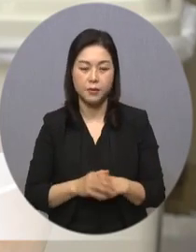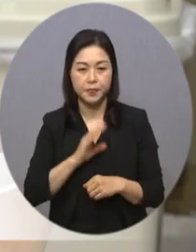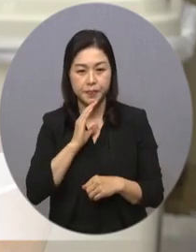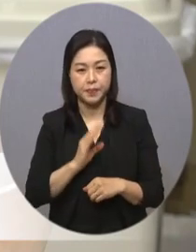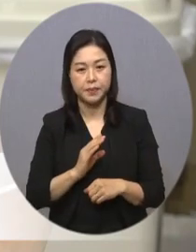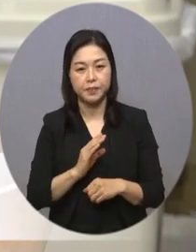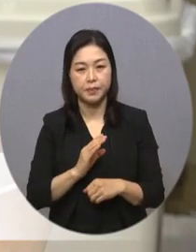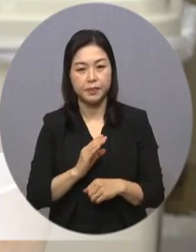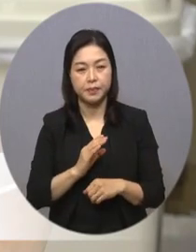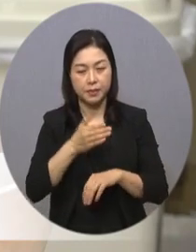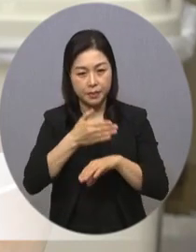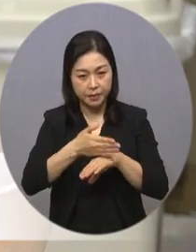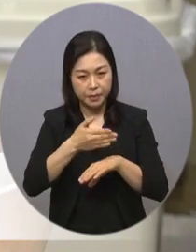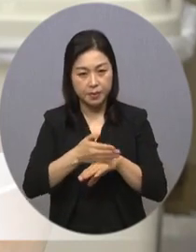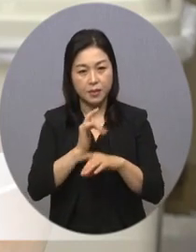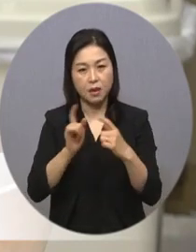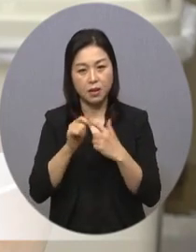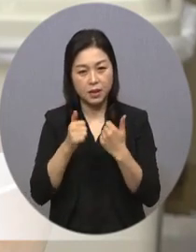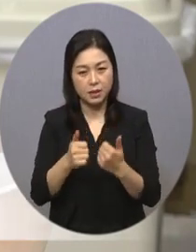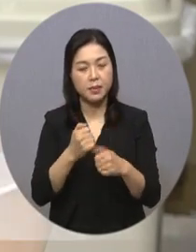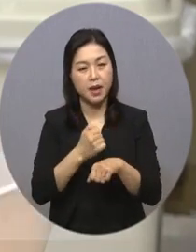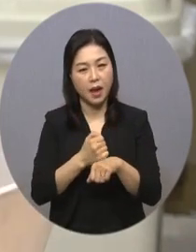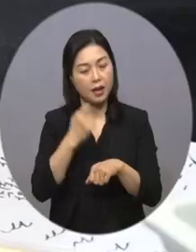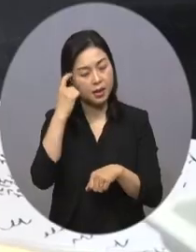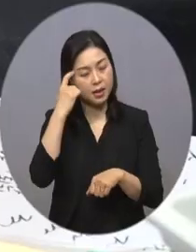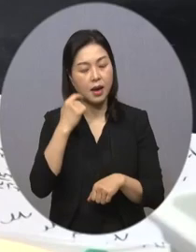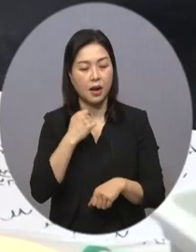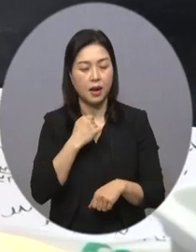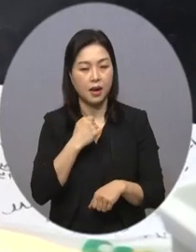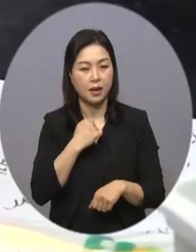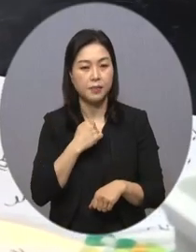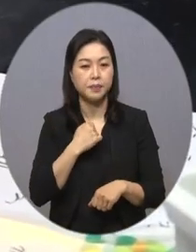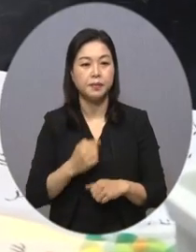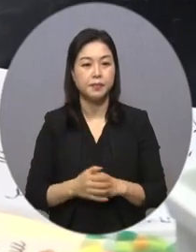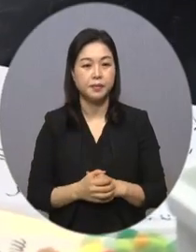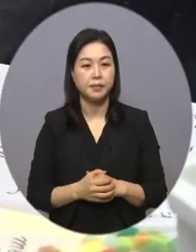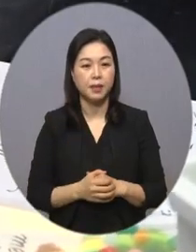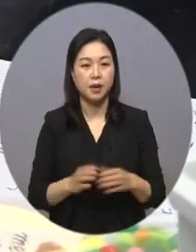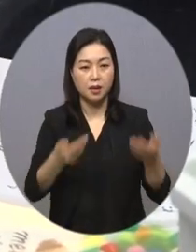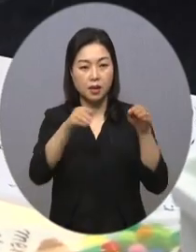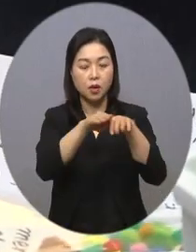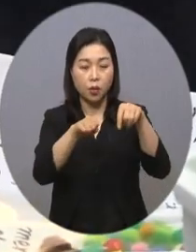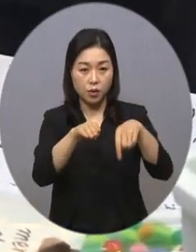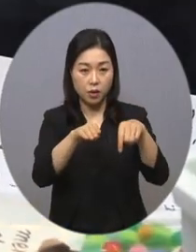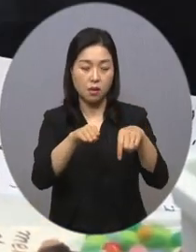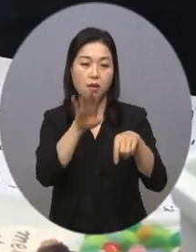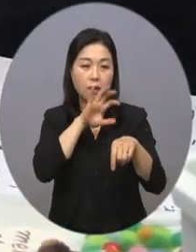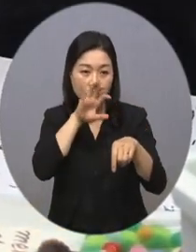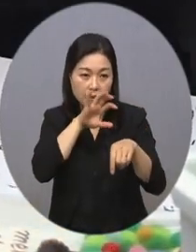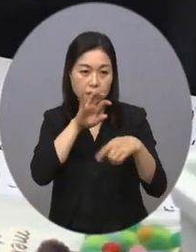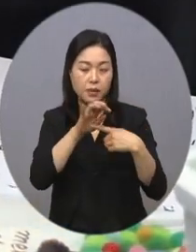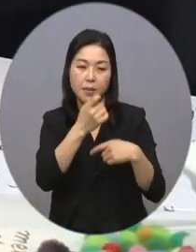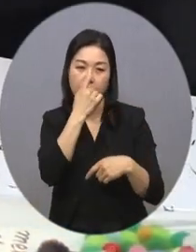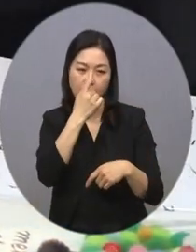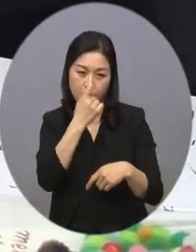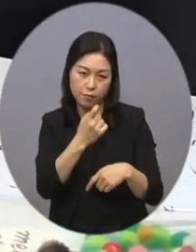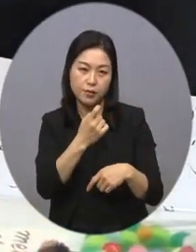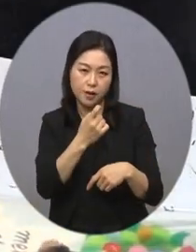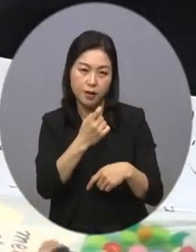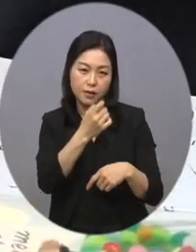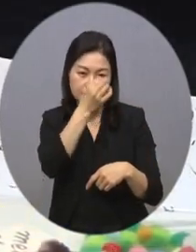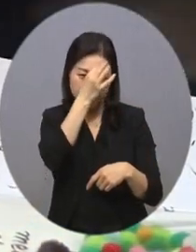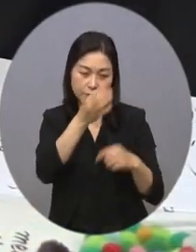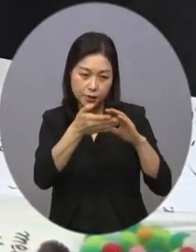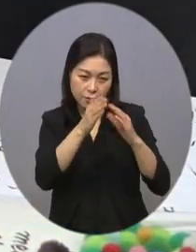감사하고 더 열심히 해야 되겠다는 생각을 했고요. 그동안 센터에서 연습하며 익힌 솜씨에 정성까지